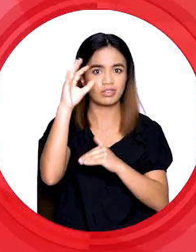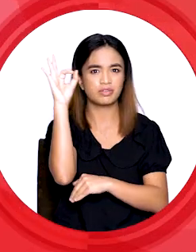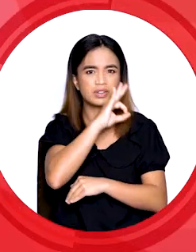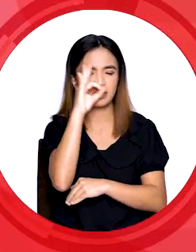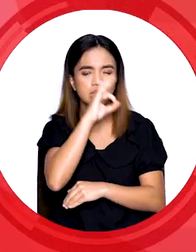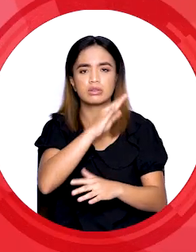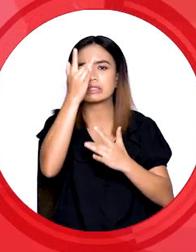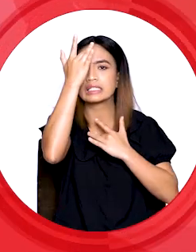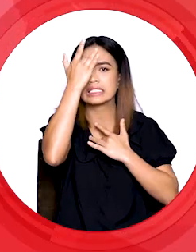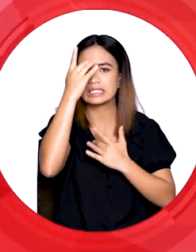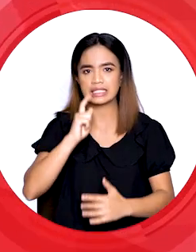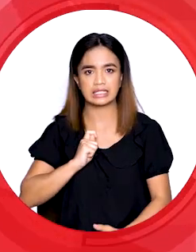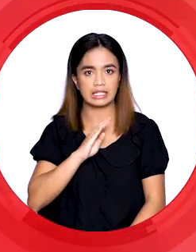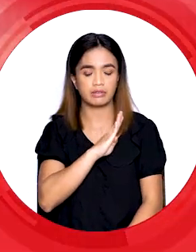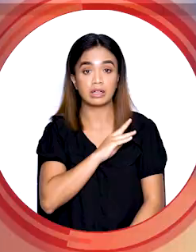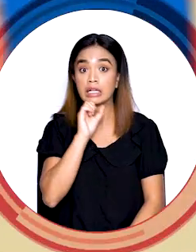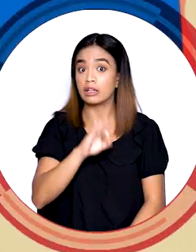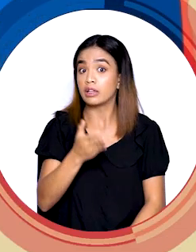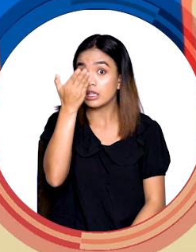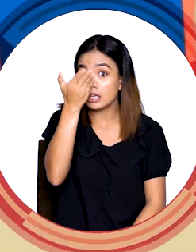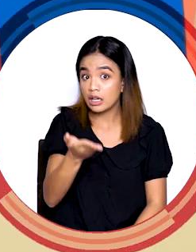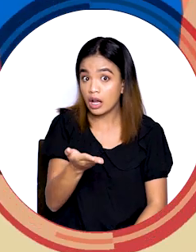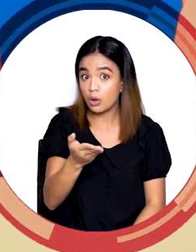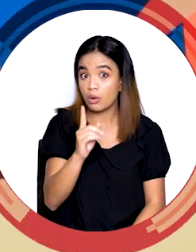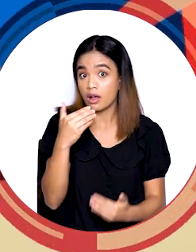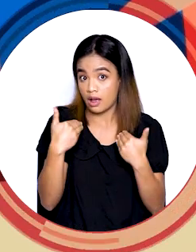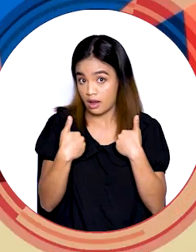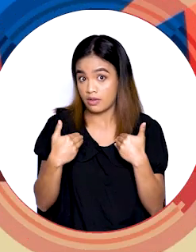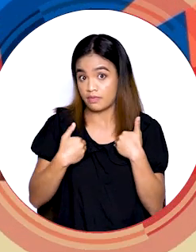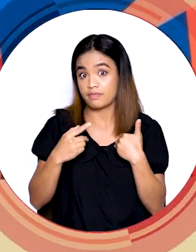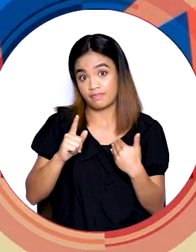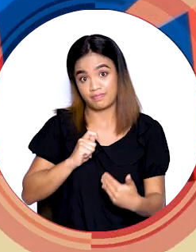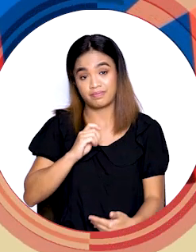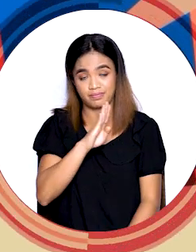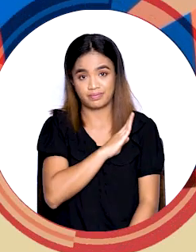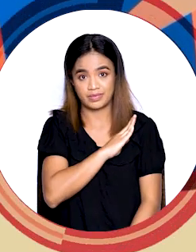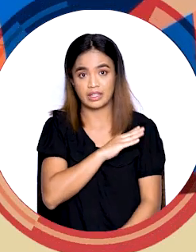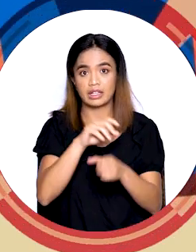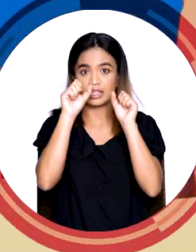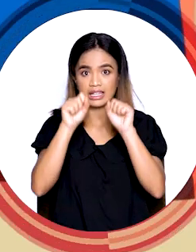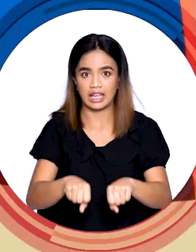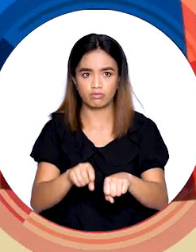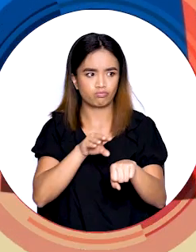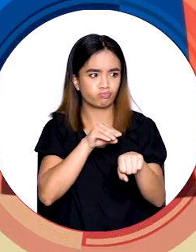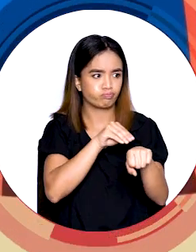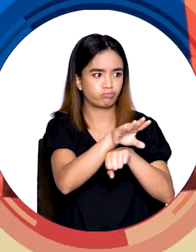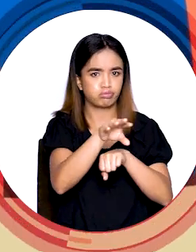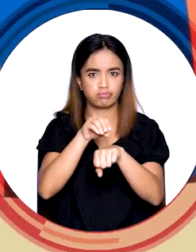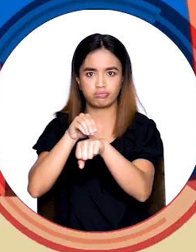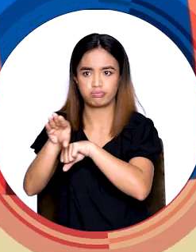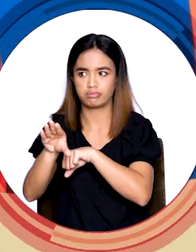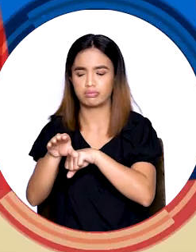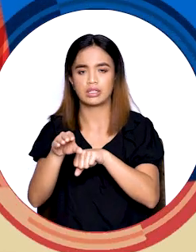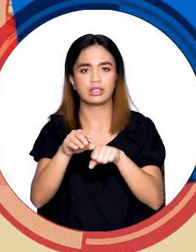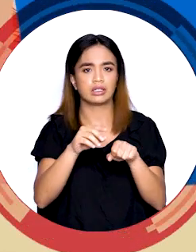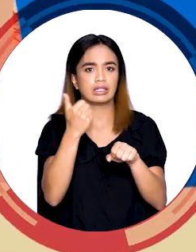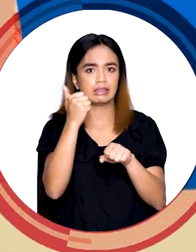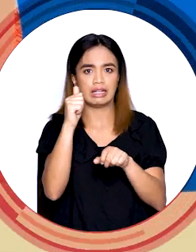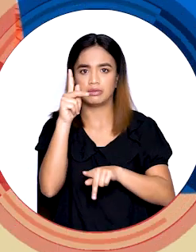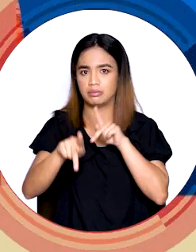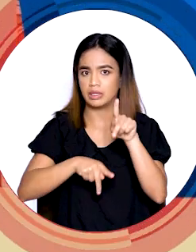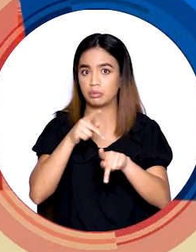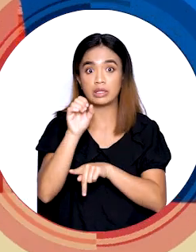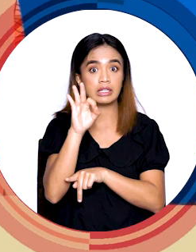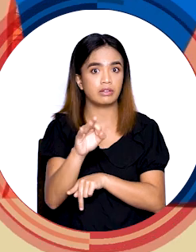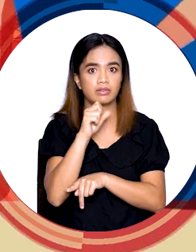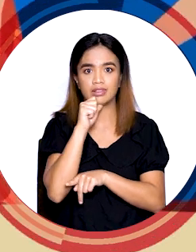Pilipino ang nagkakasakit ng TB. Kung ikaw ay may aktibong sakit na TB, kaya mong makahawa ng 10 iba pang